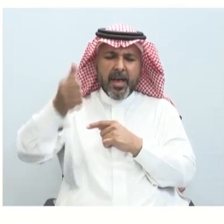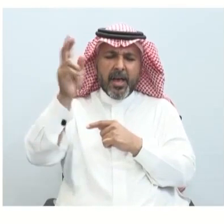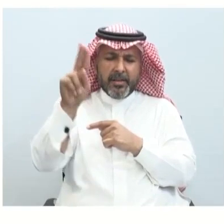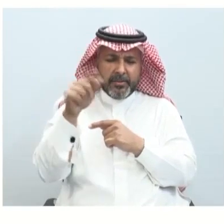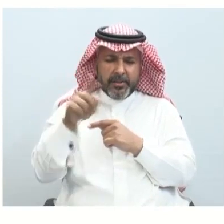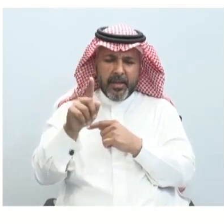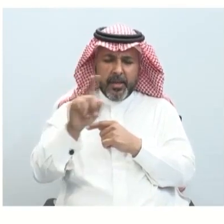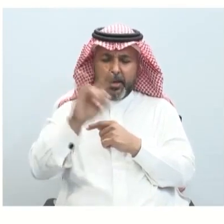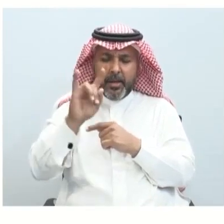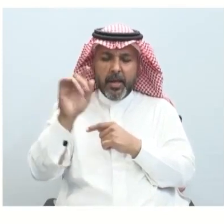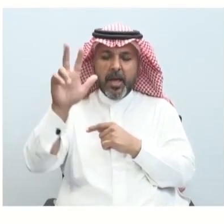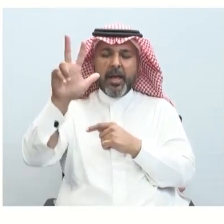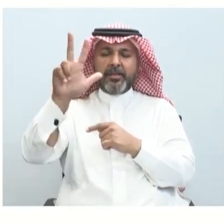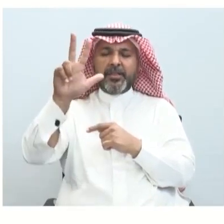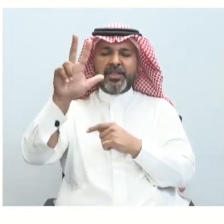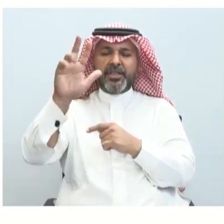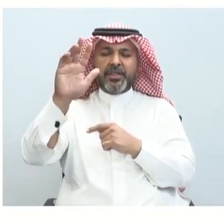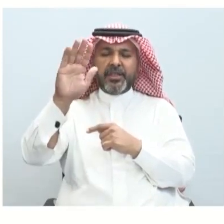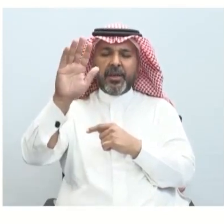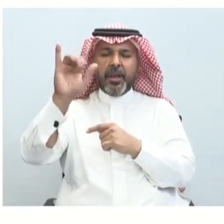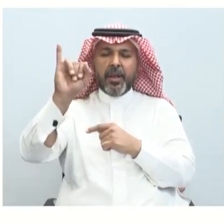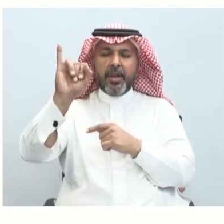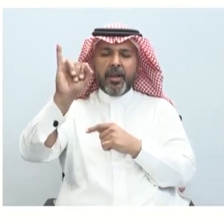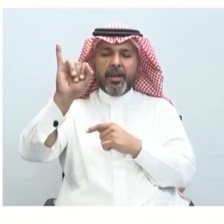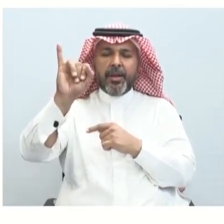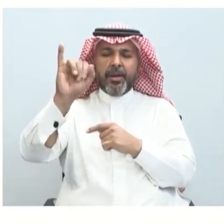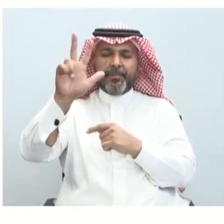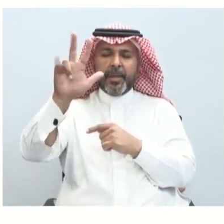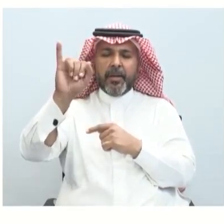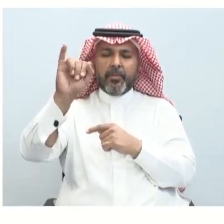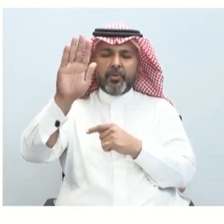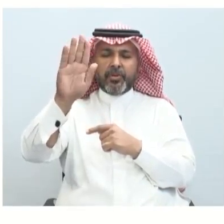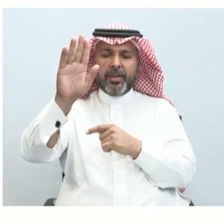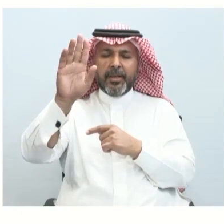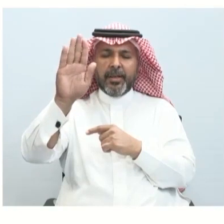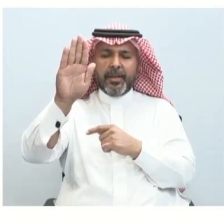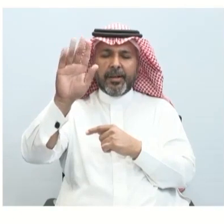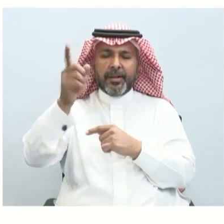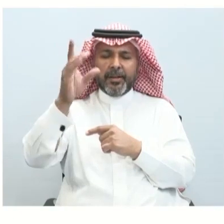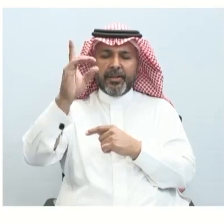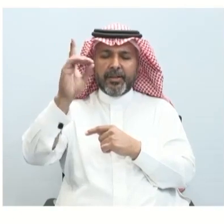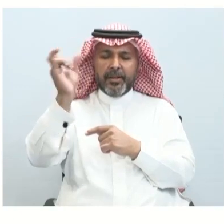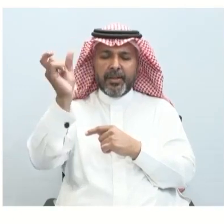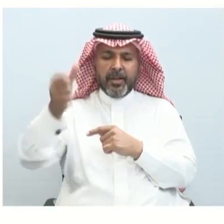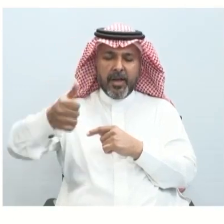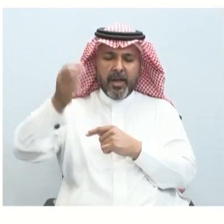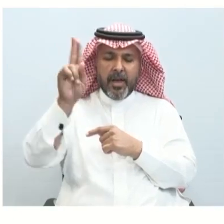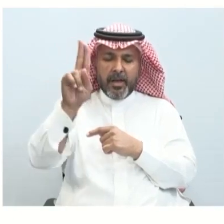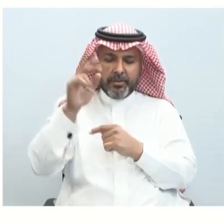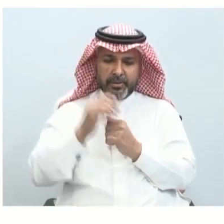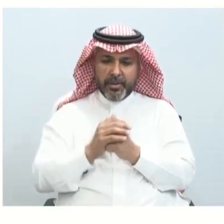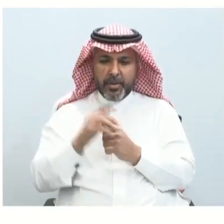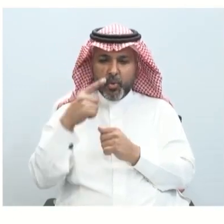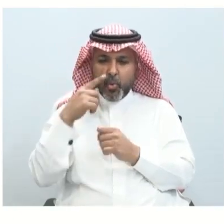تسبب السرطان في سؤال 31 ما دور البروتينات الحلقيه في الخليه تنظم حركه البيبات دقيقه تعطي اشاره البدء